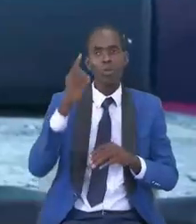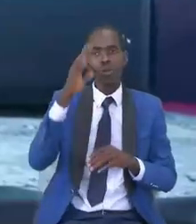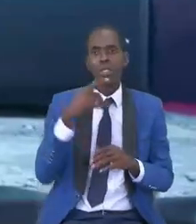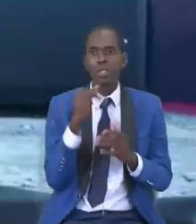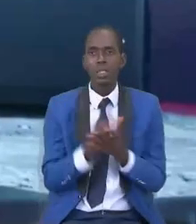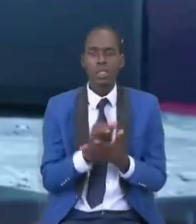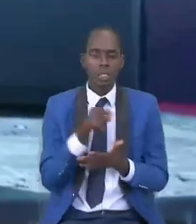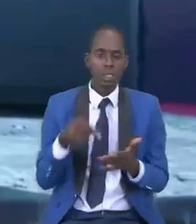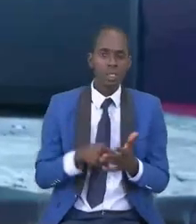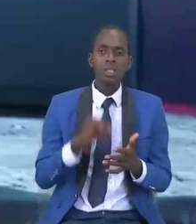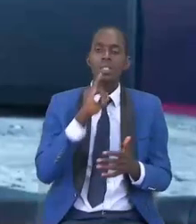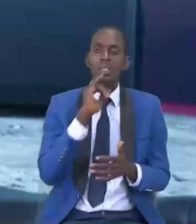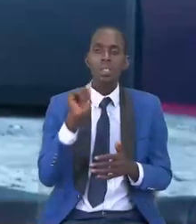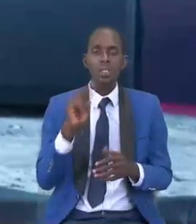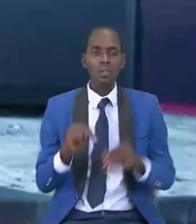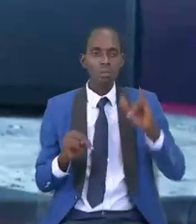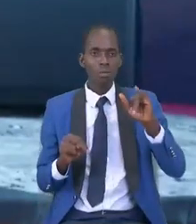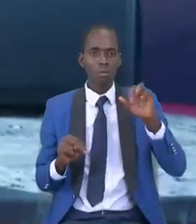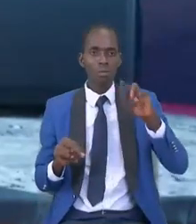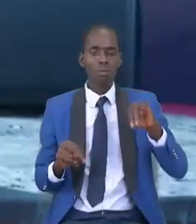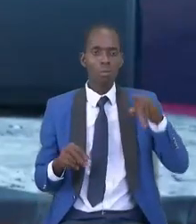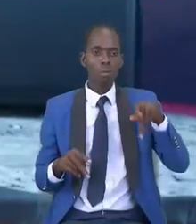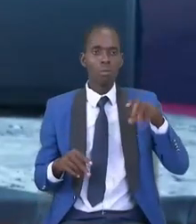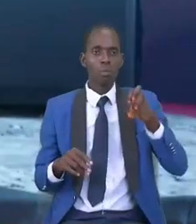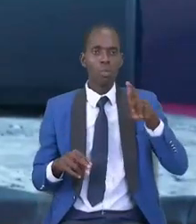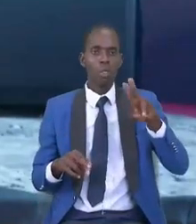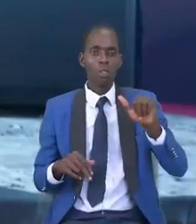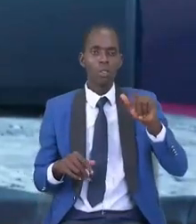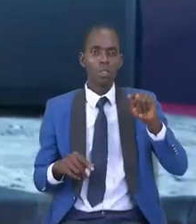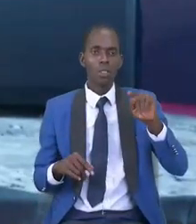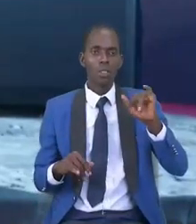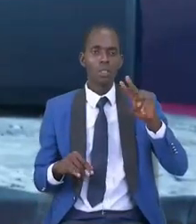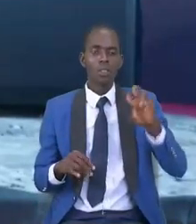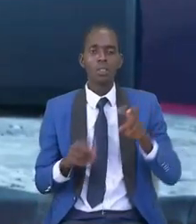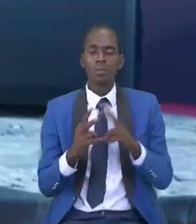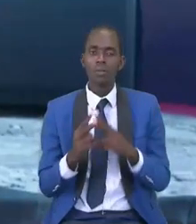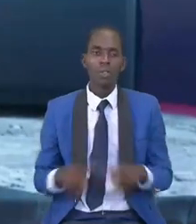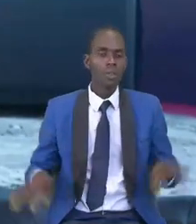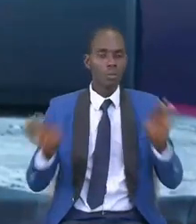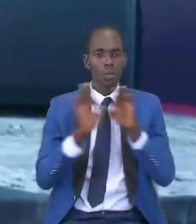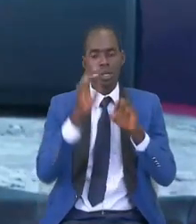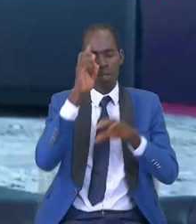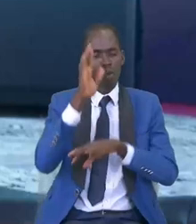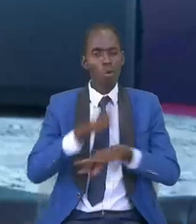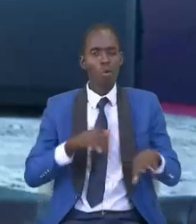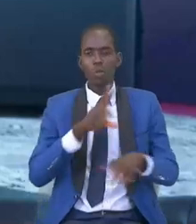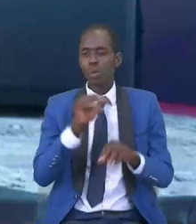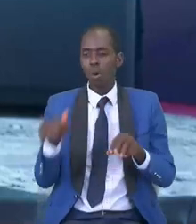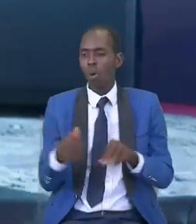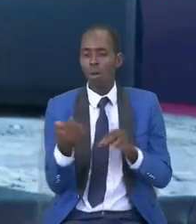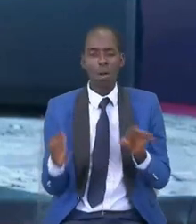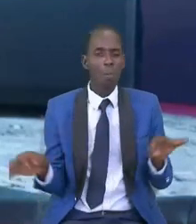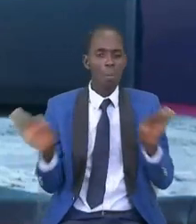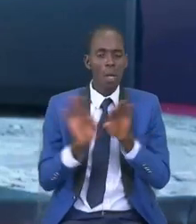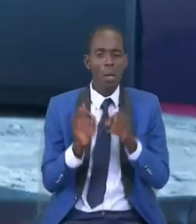Aidez, voici un impératif, un appel impératif. Il n'y a pas autre chose importante à faire. Il n'y a